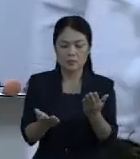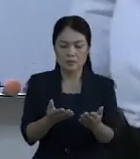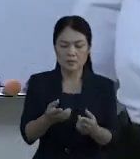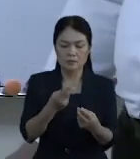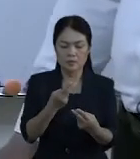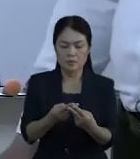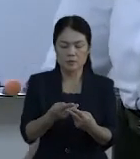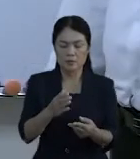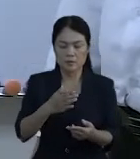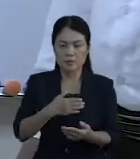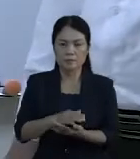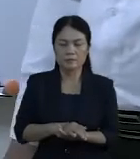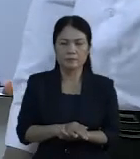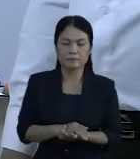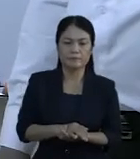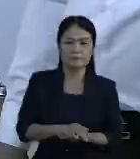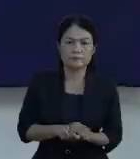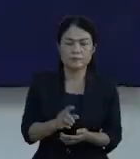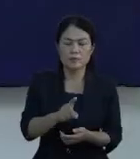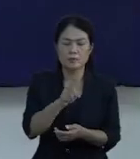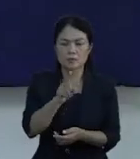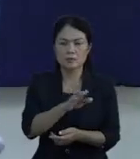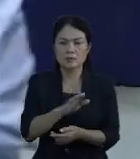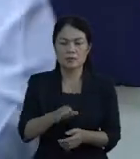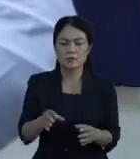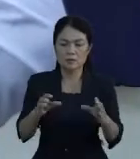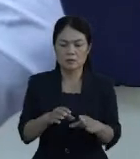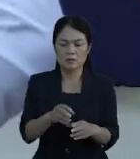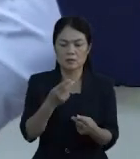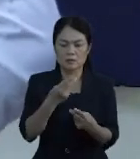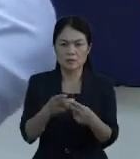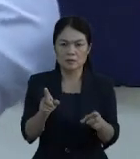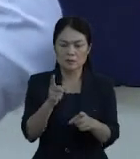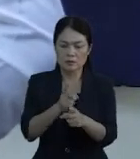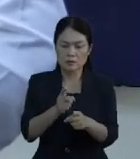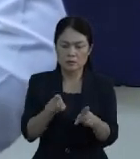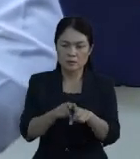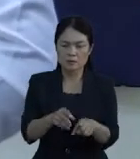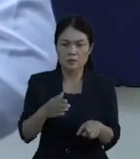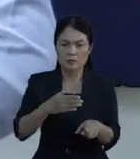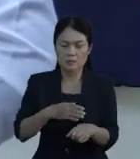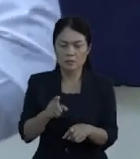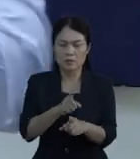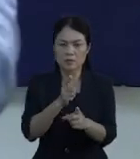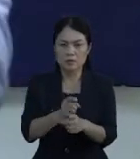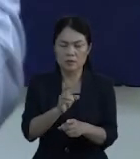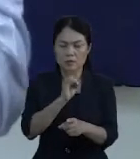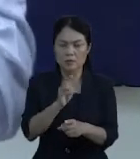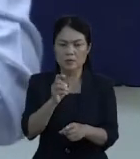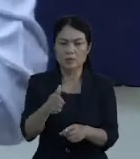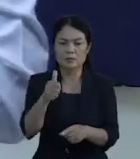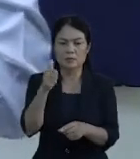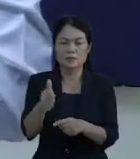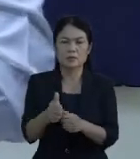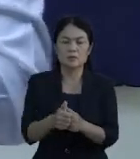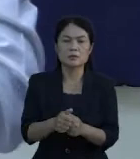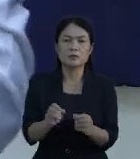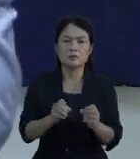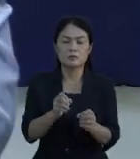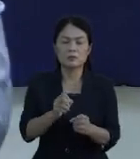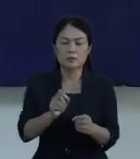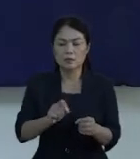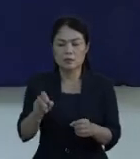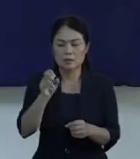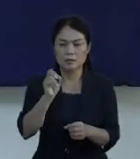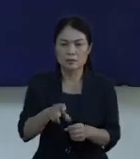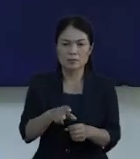cru và ta thật có chìm lại bỏ con thật được cụ ớt bà trái con bật chìa bật cài tại bà mình trái con cài tầm